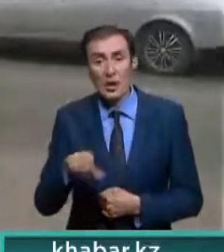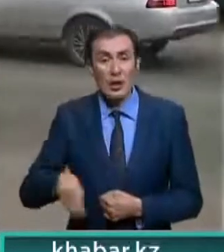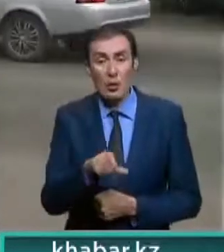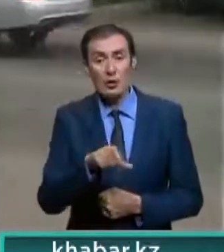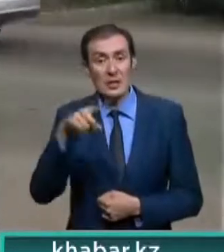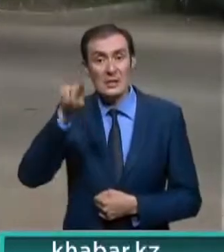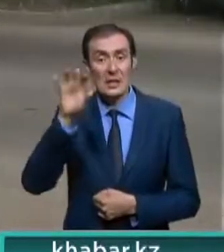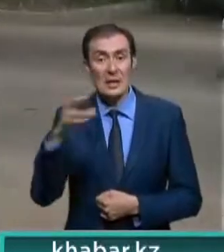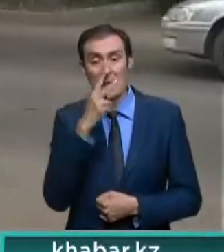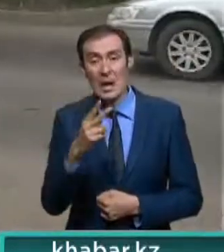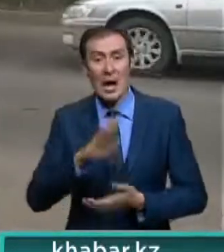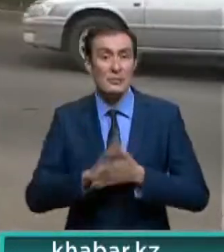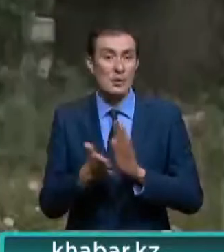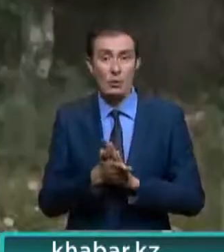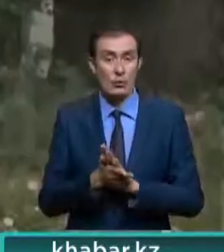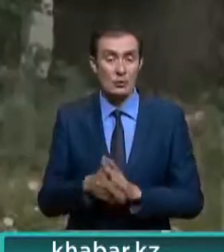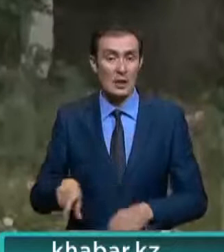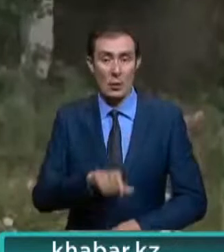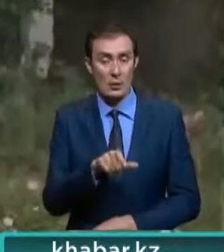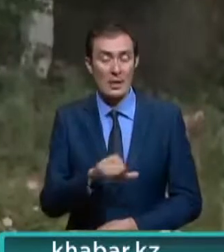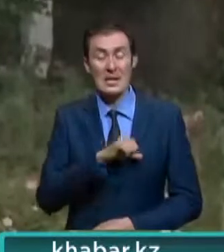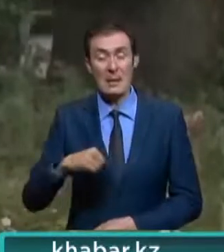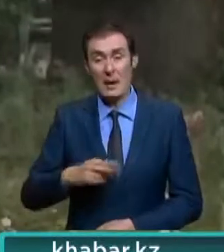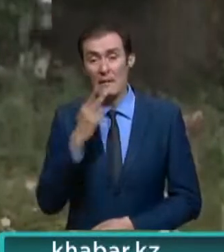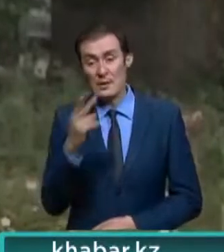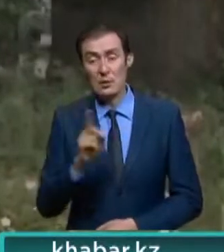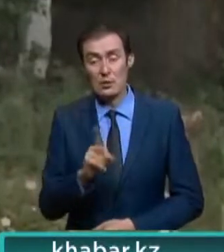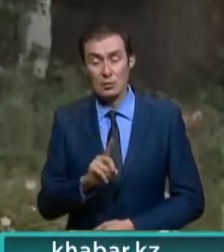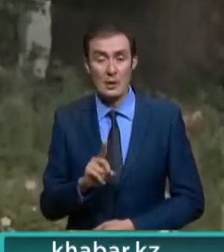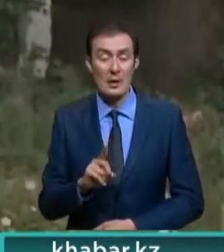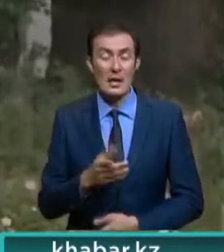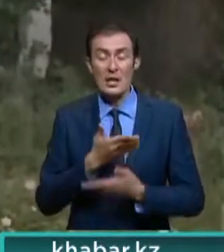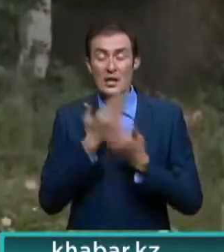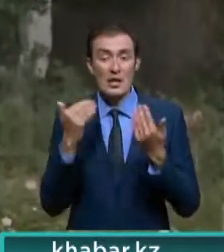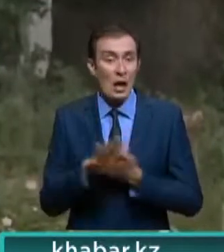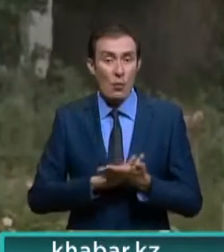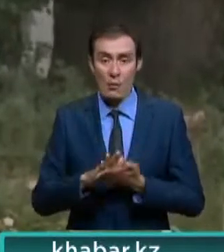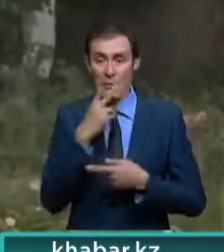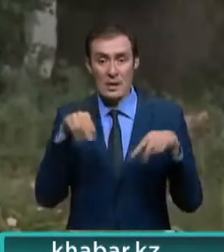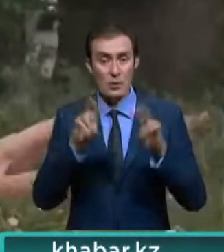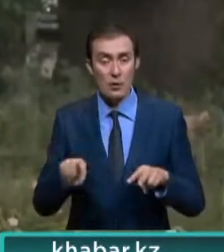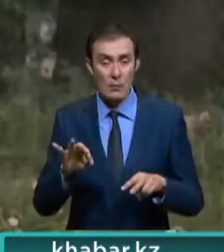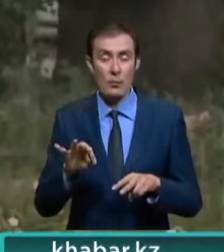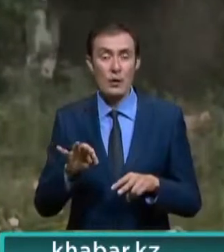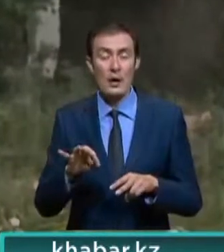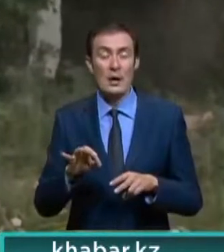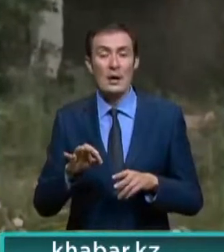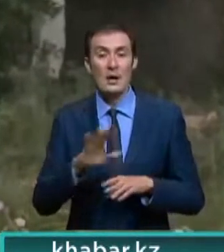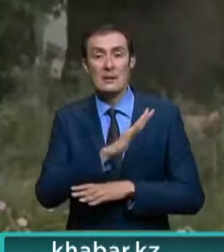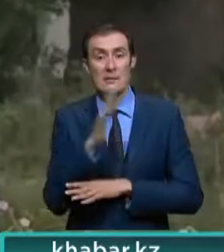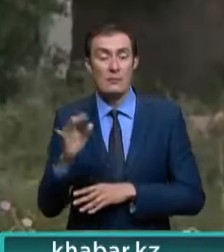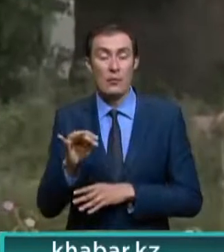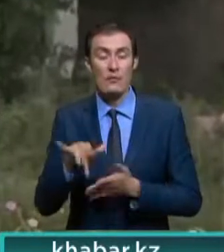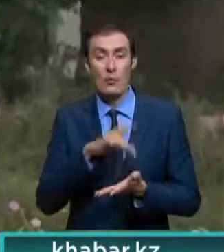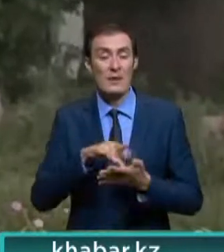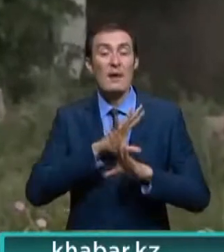знаки и обстановку на проезжей части. Я бы обратила внимание на то, что не ведется никакого мониторинга по части зеленых насаждений в